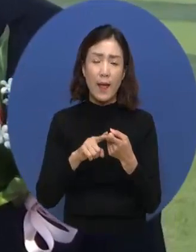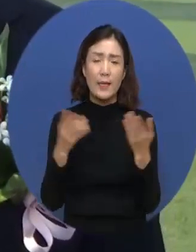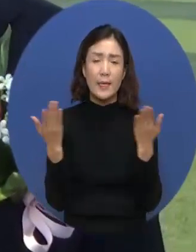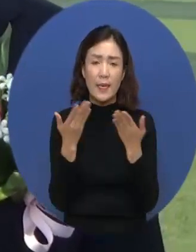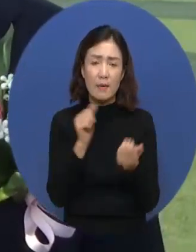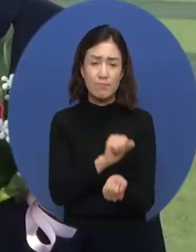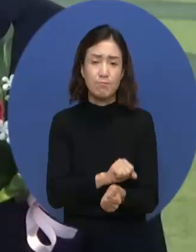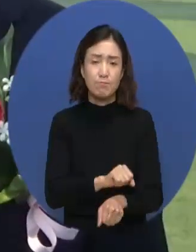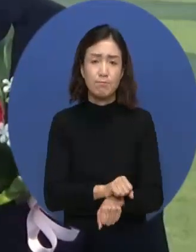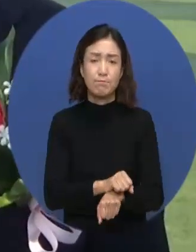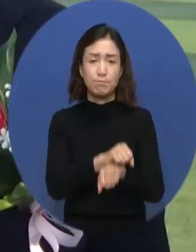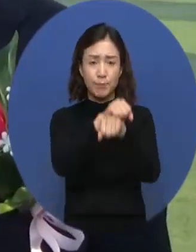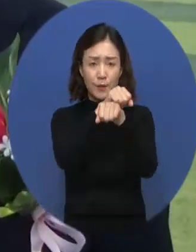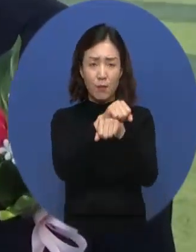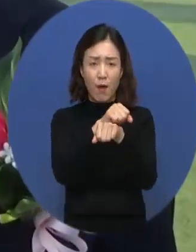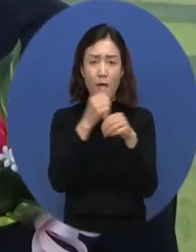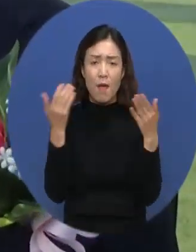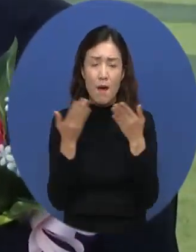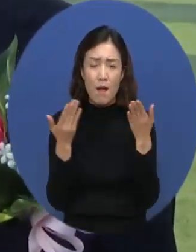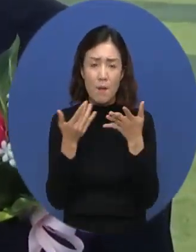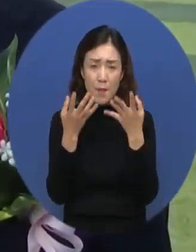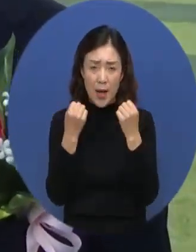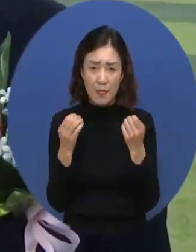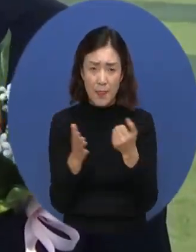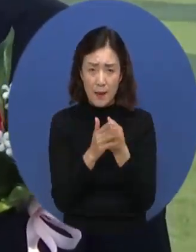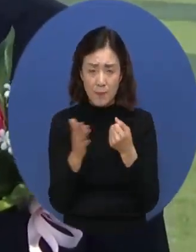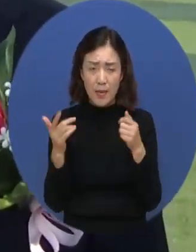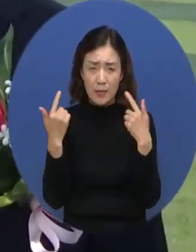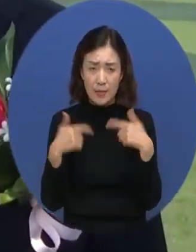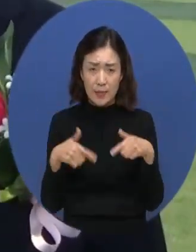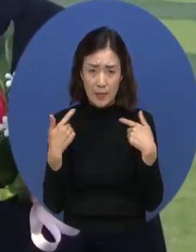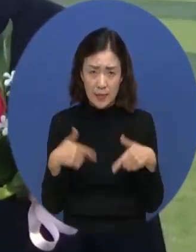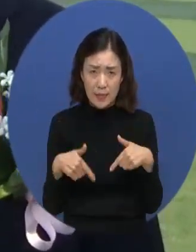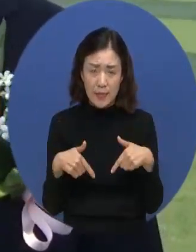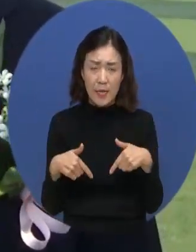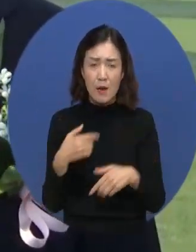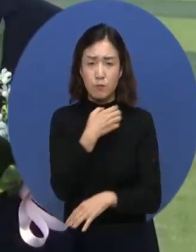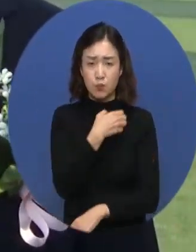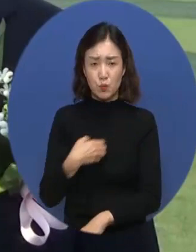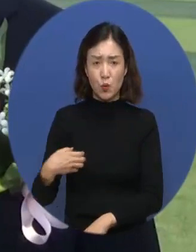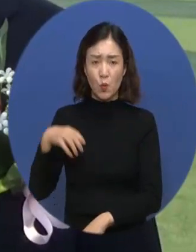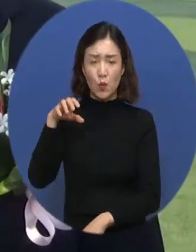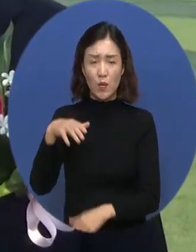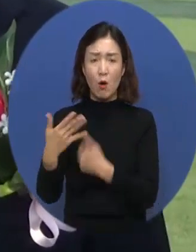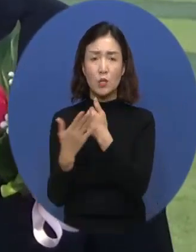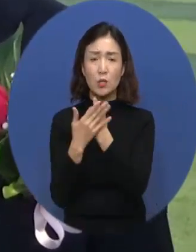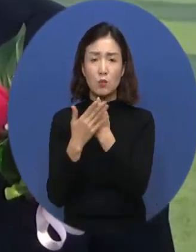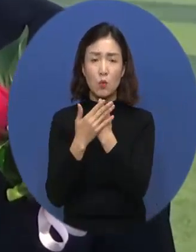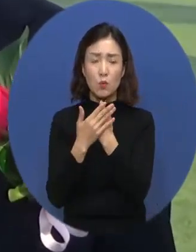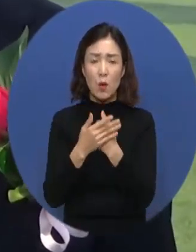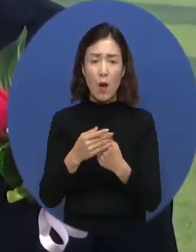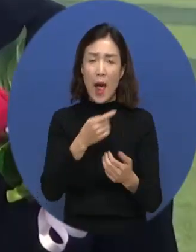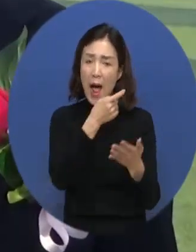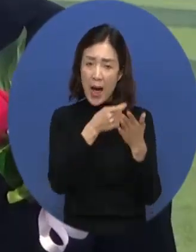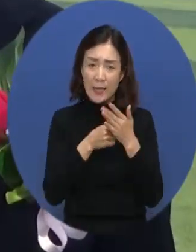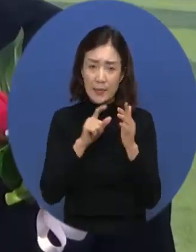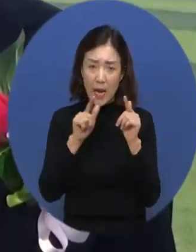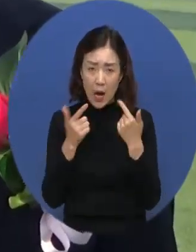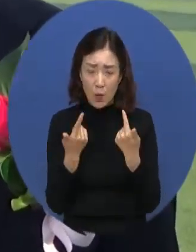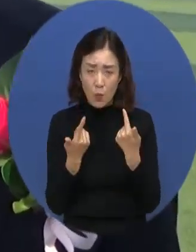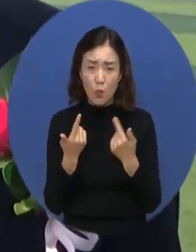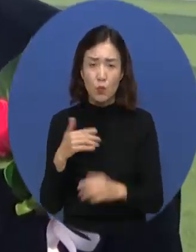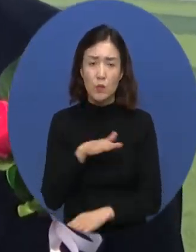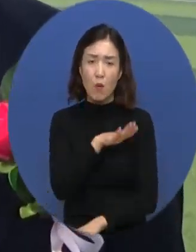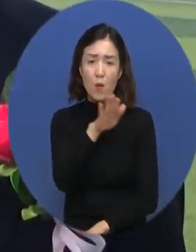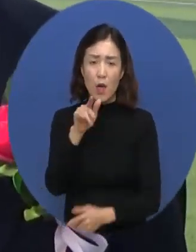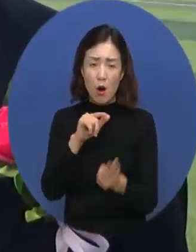그 다음에 해야 할 일도 더 많기 때문에 늘 행정관서에서 지원을 아끼지 않고 또 저희가 또 여러